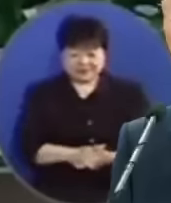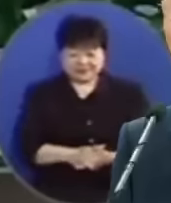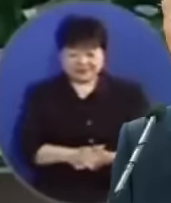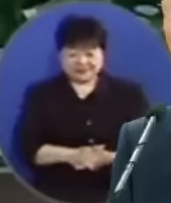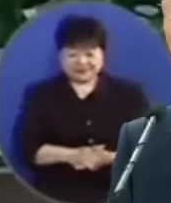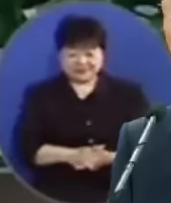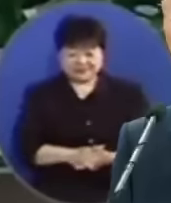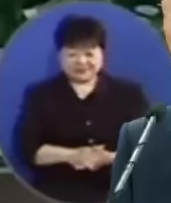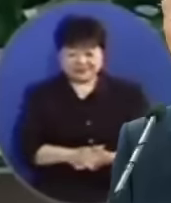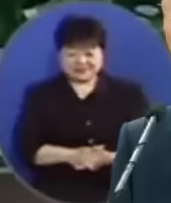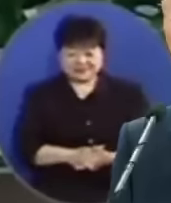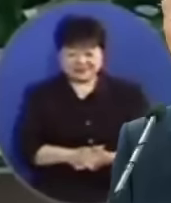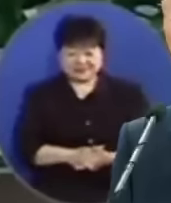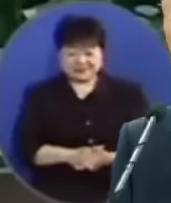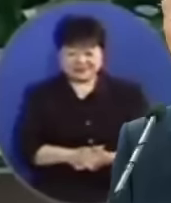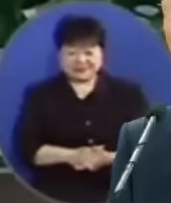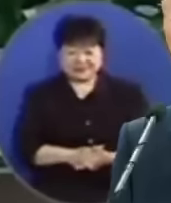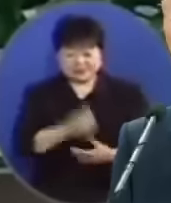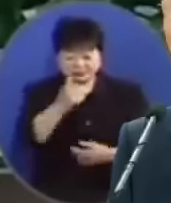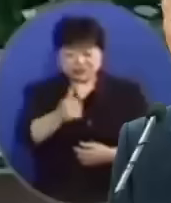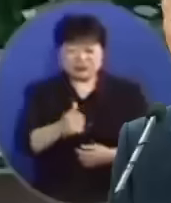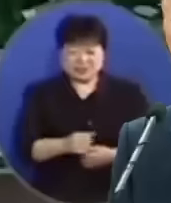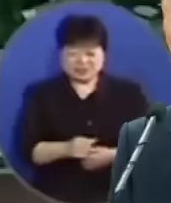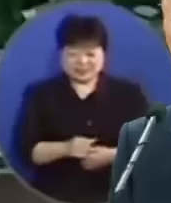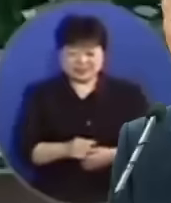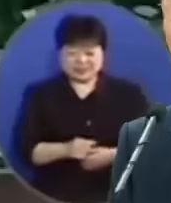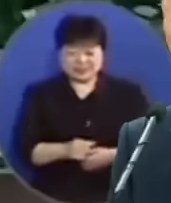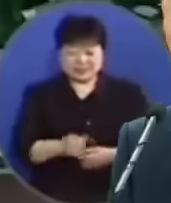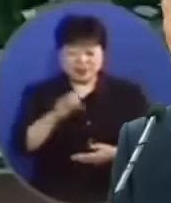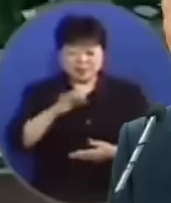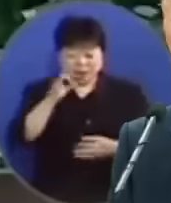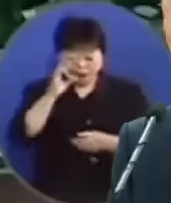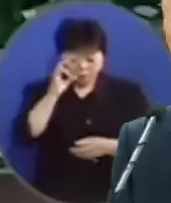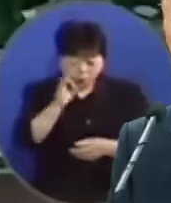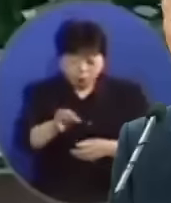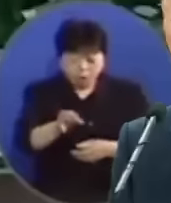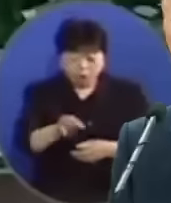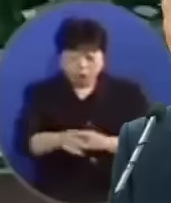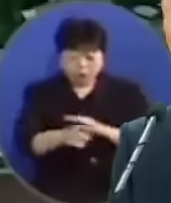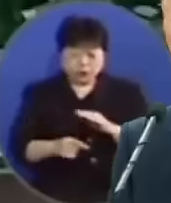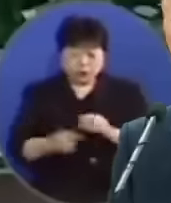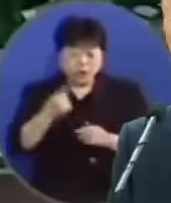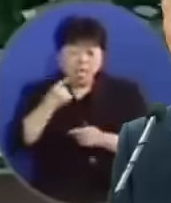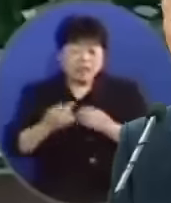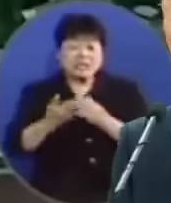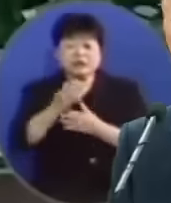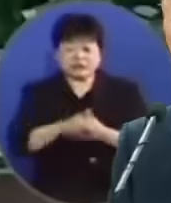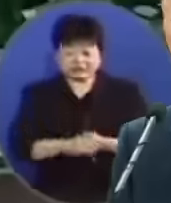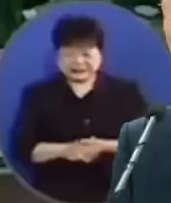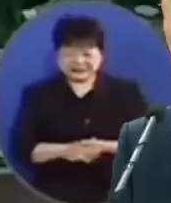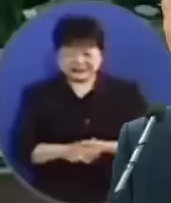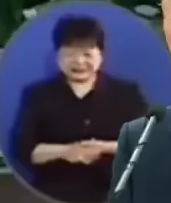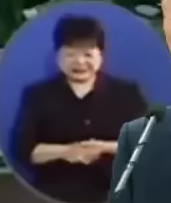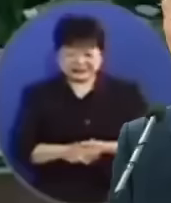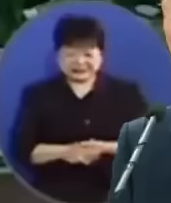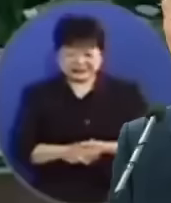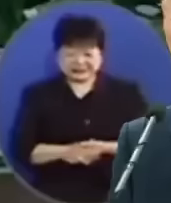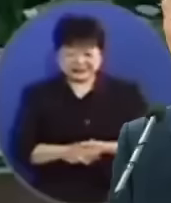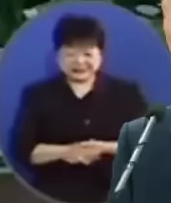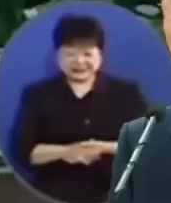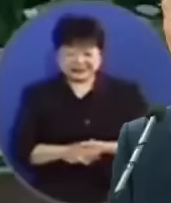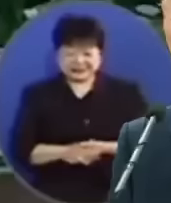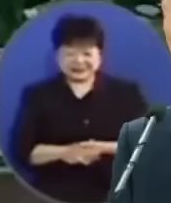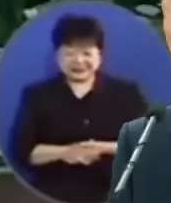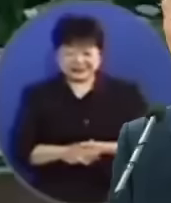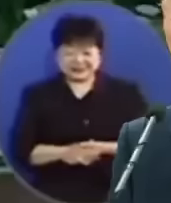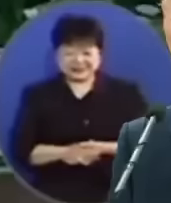그래 빵 가게 주인이 말이야, 야 이놈아 빵을 쳐다보고 안 훔쳐 먹으려고 애를 쓰다가 결국에는